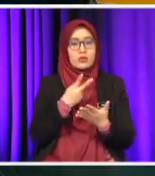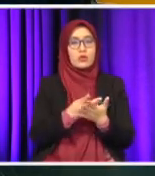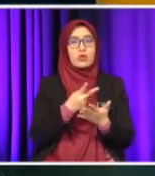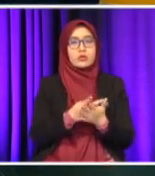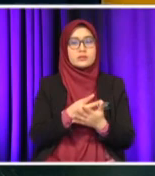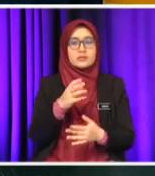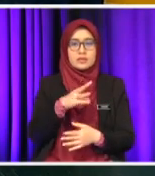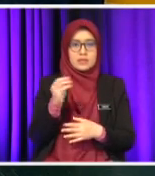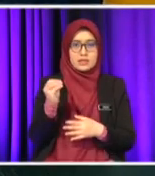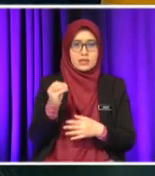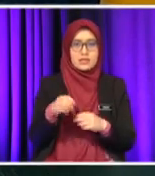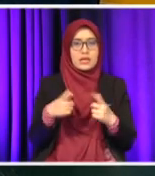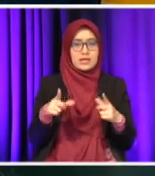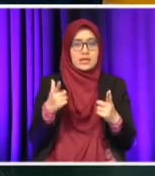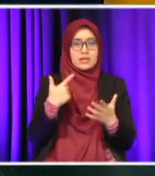Oke baik